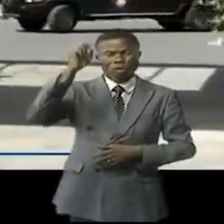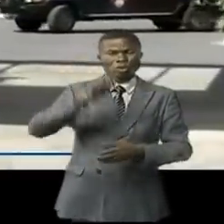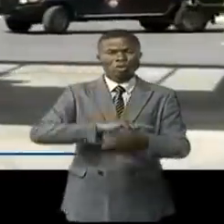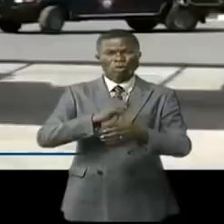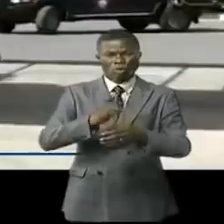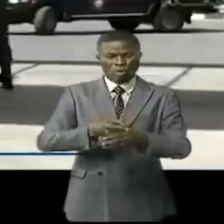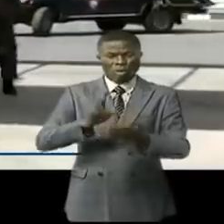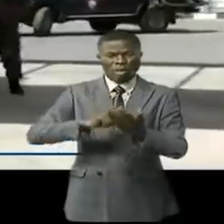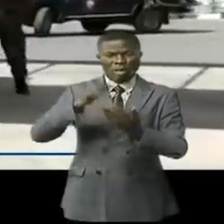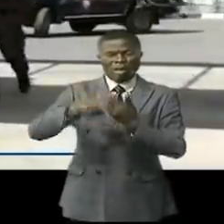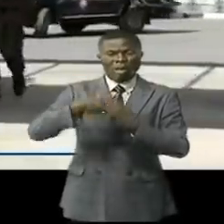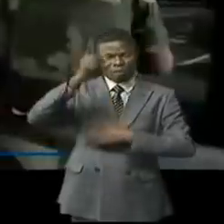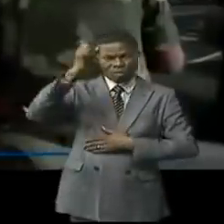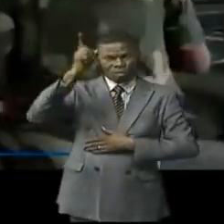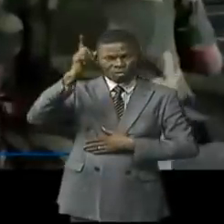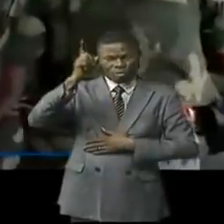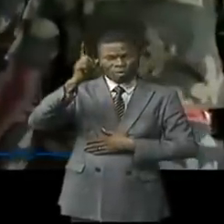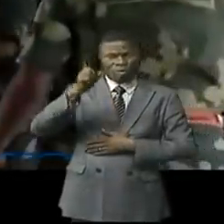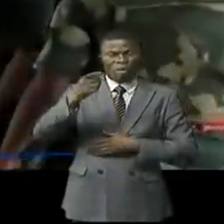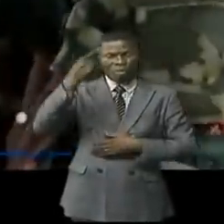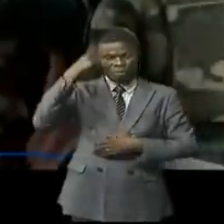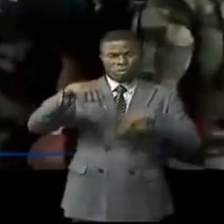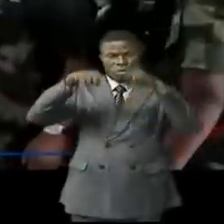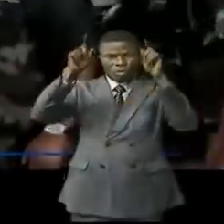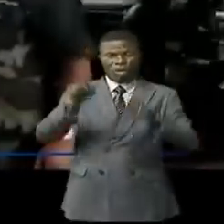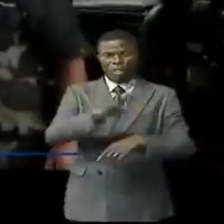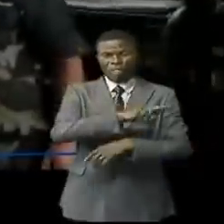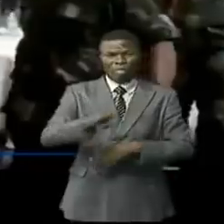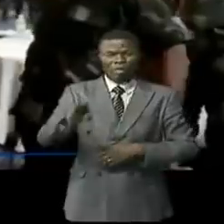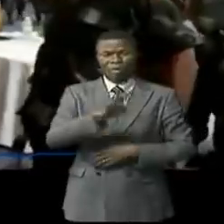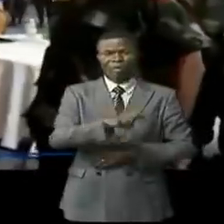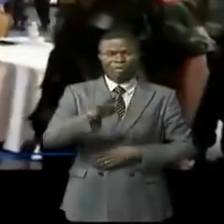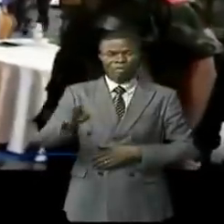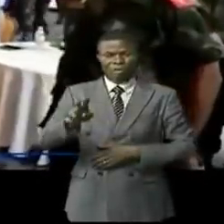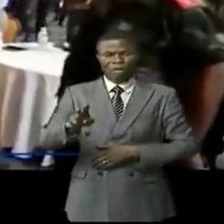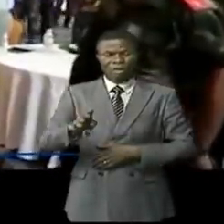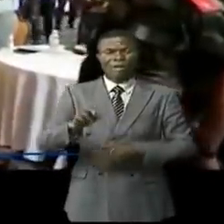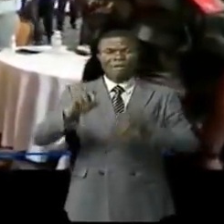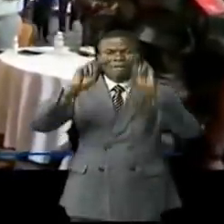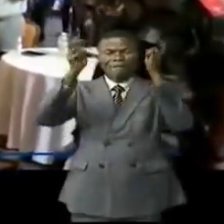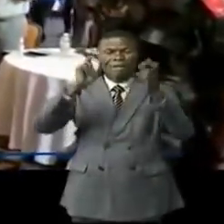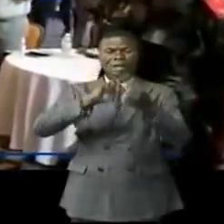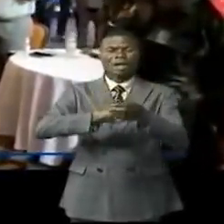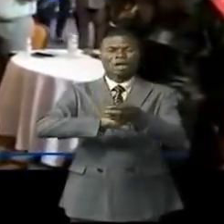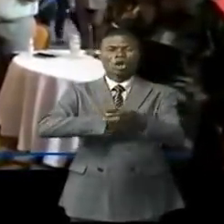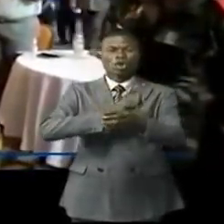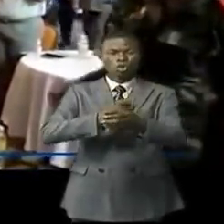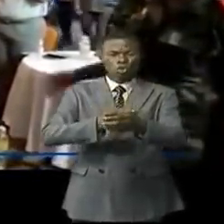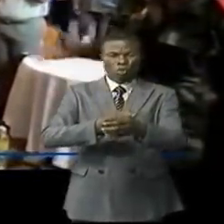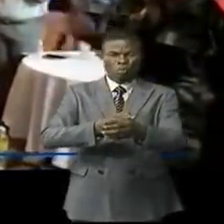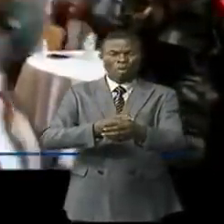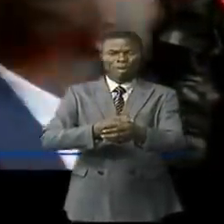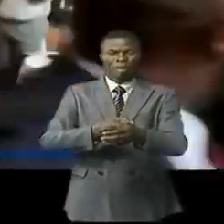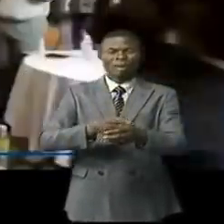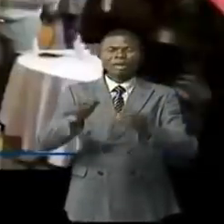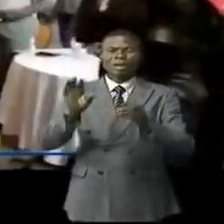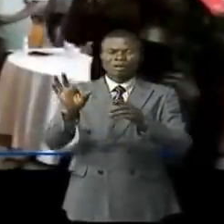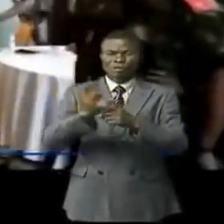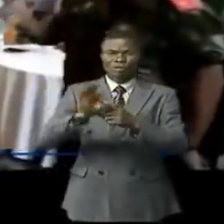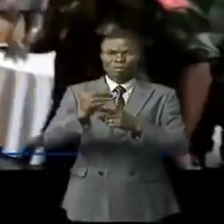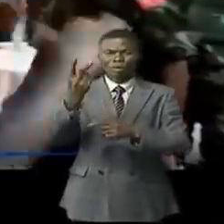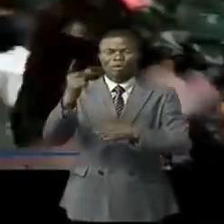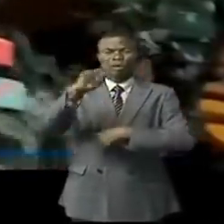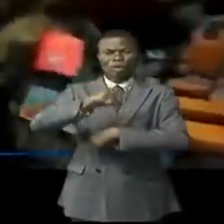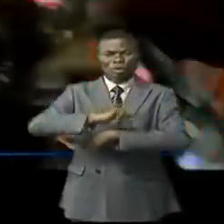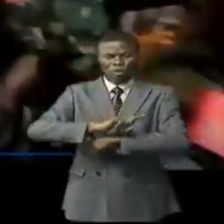d'action prioritaire PAP 2022. C'est ce qui explique la tenue à Goma dès ce lundi 28 février 2022 d'un atelier de 2 jours